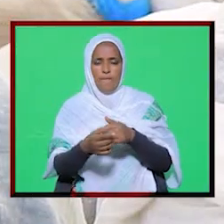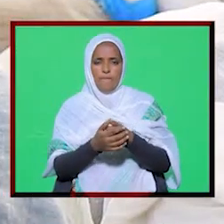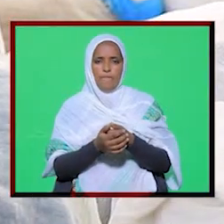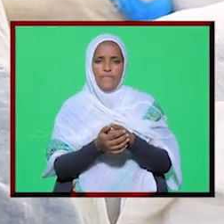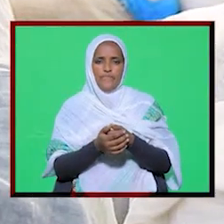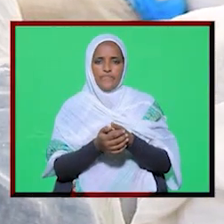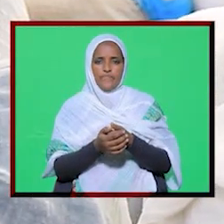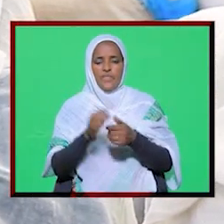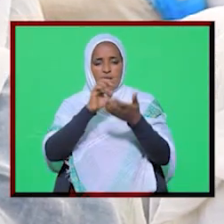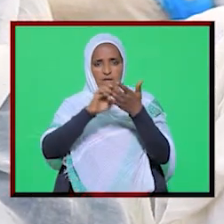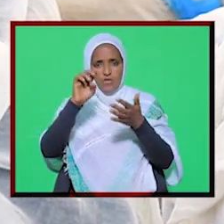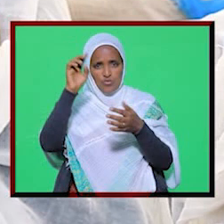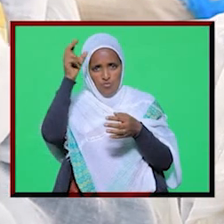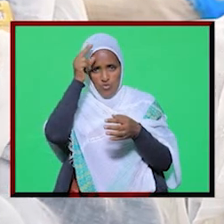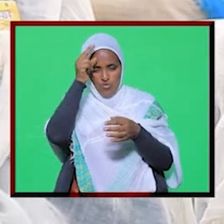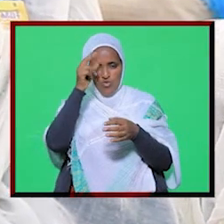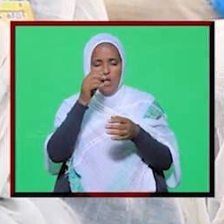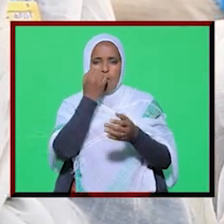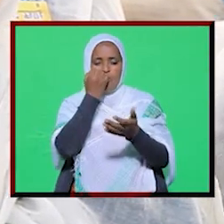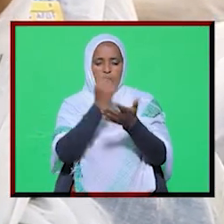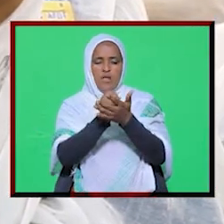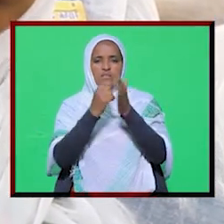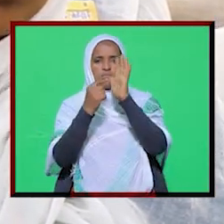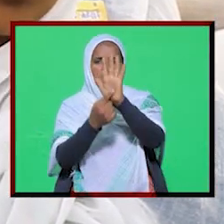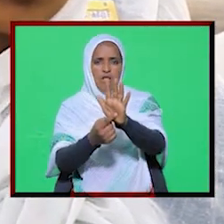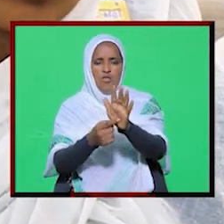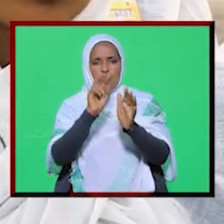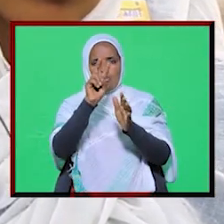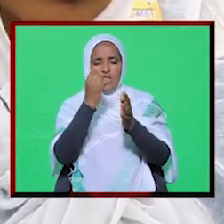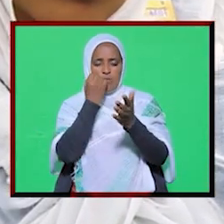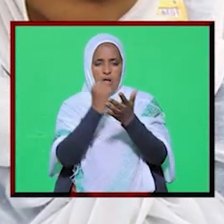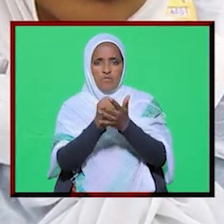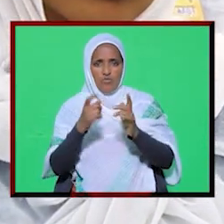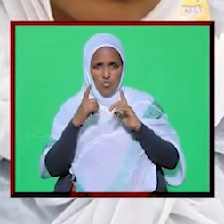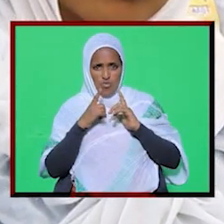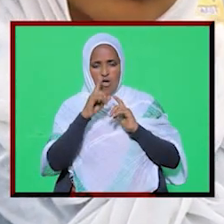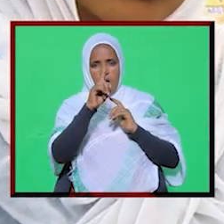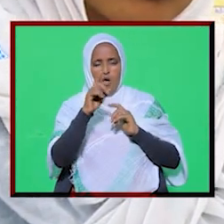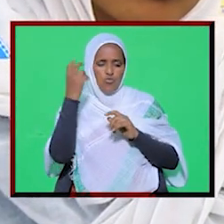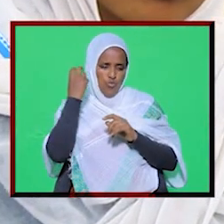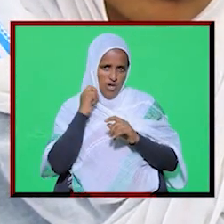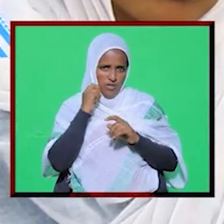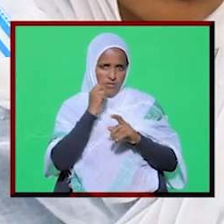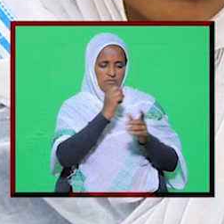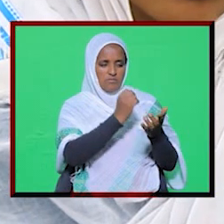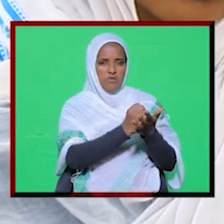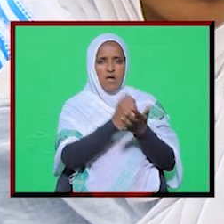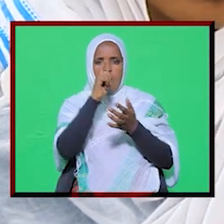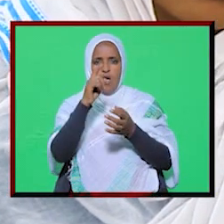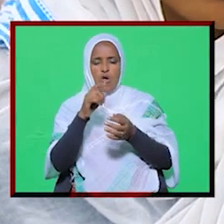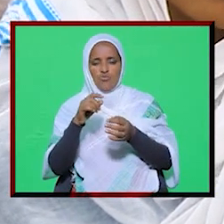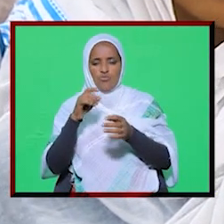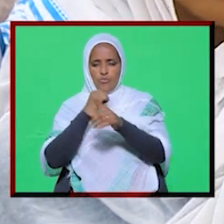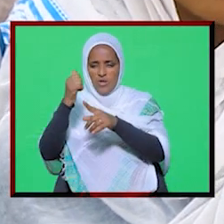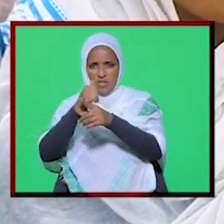ይላል? ቅዱስ ባስሊዮስ በማህተም ይመስለዋል። ሁለት ማህተሞች ቢኖሩ ይላል፣ አንዱ የወርቅ ማህተም ቢሆን